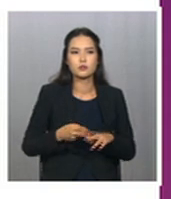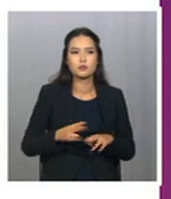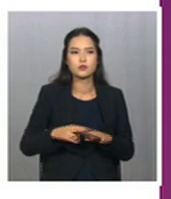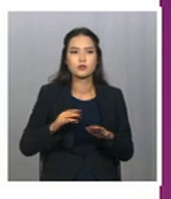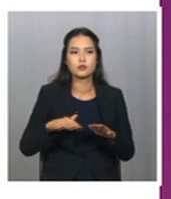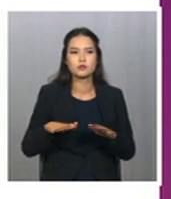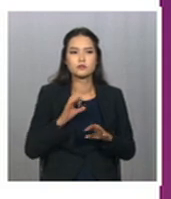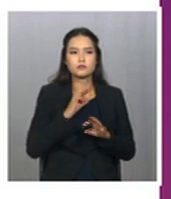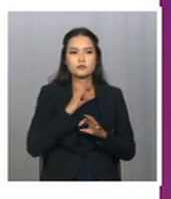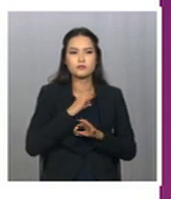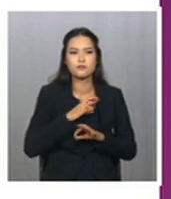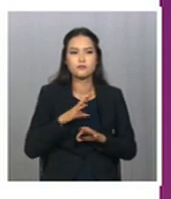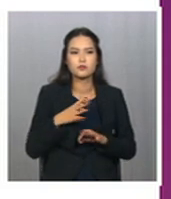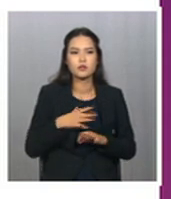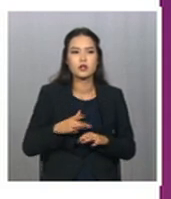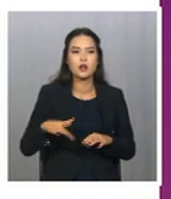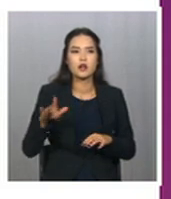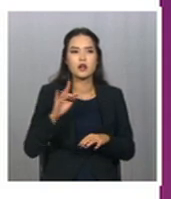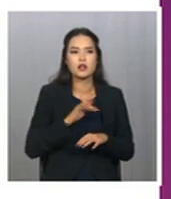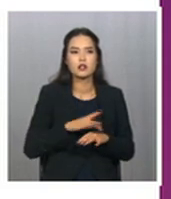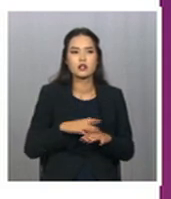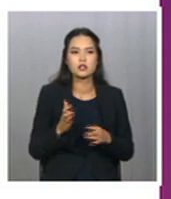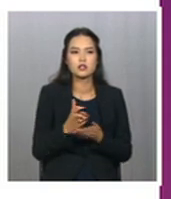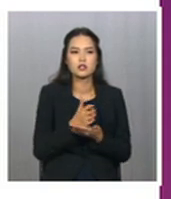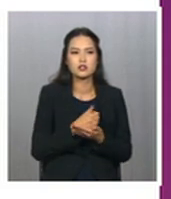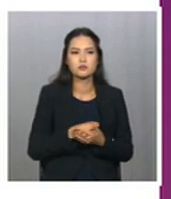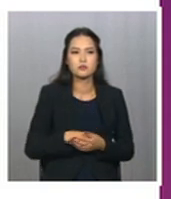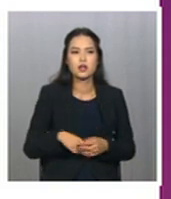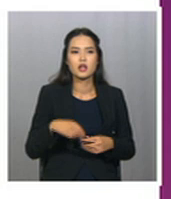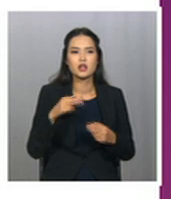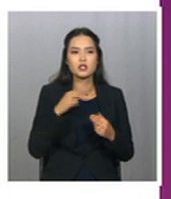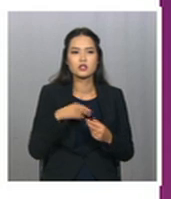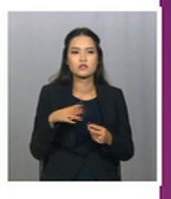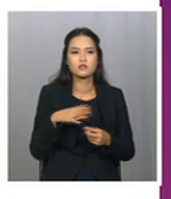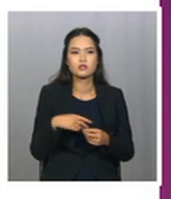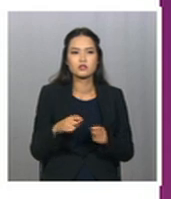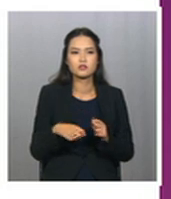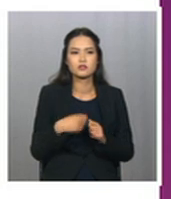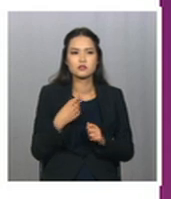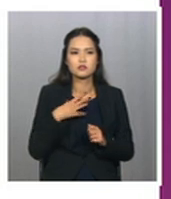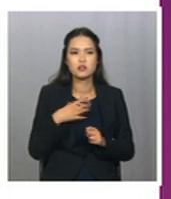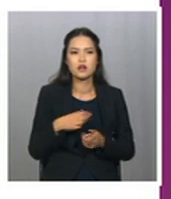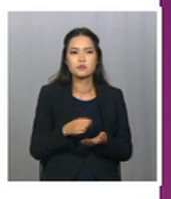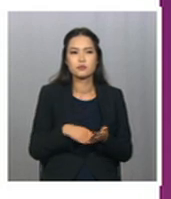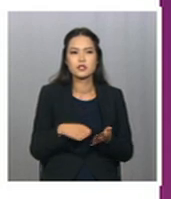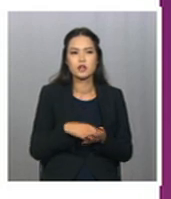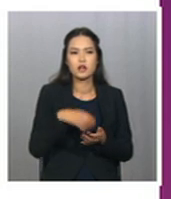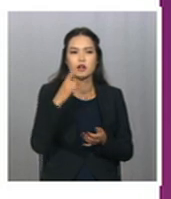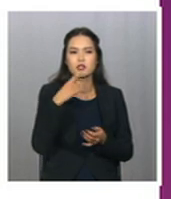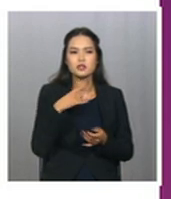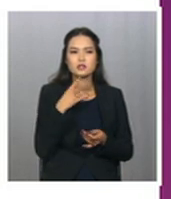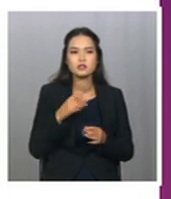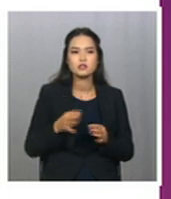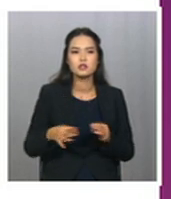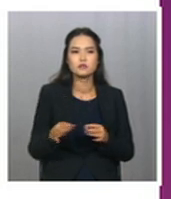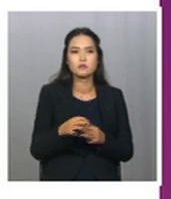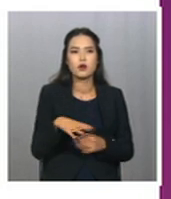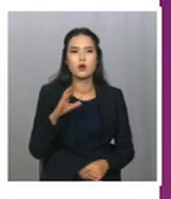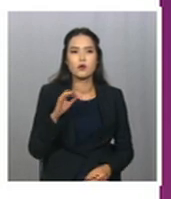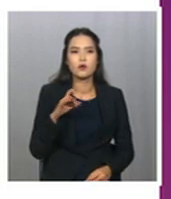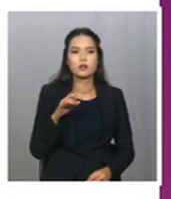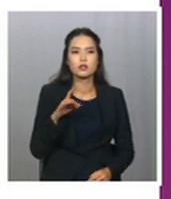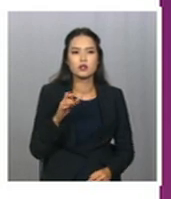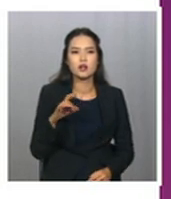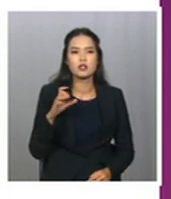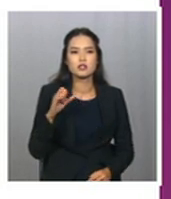тежеді. Қалалар қиратылып, егіншілік құлдырады. Мәселен, Қазақстан аумағында отырар